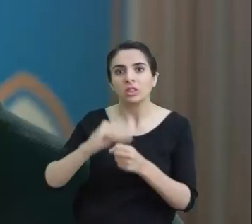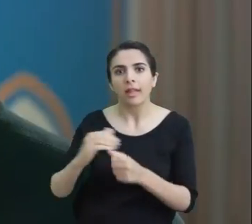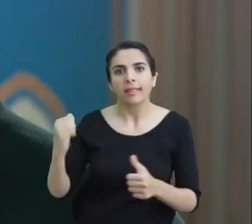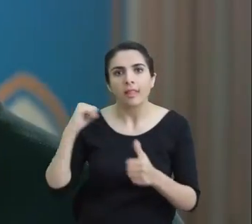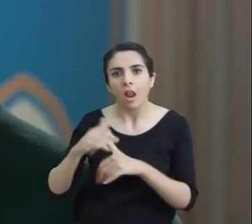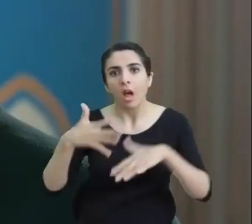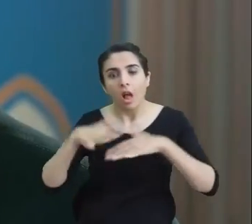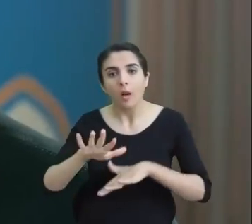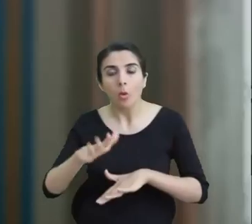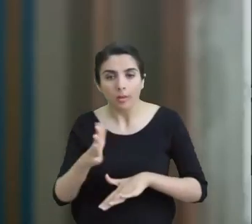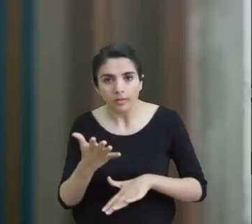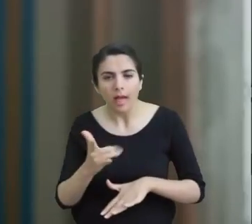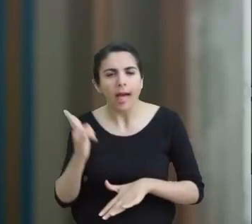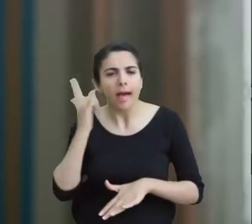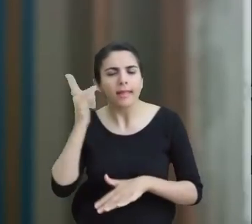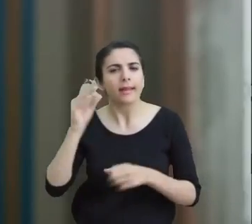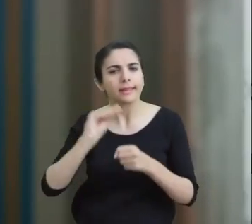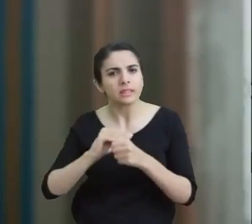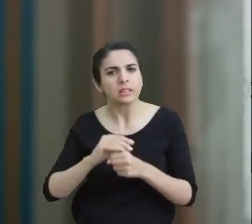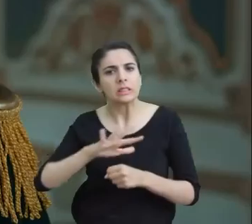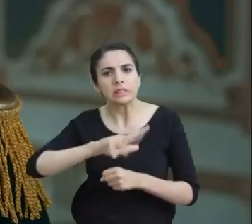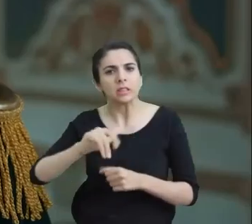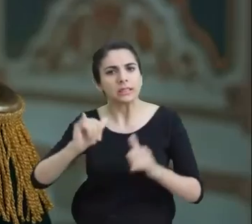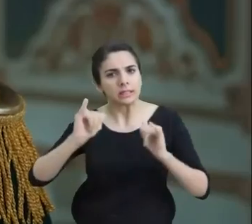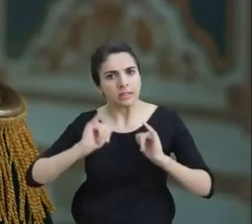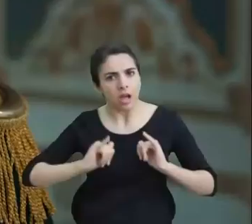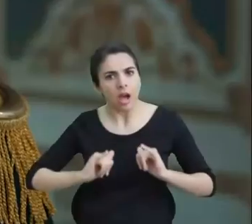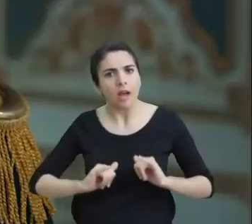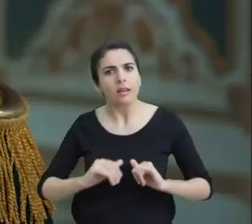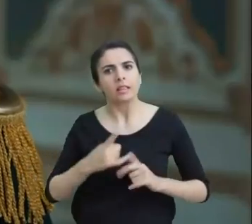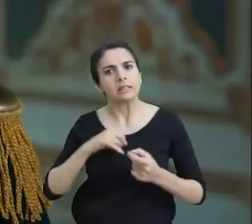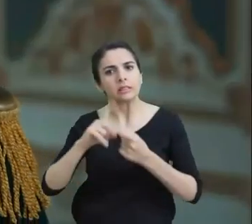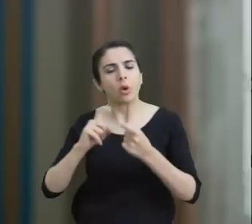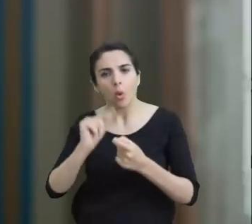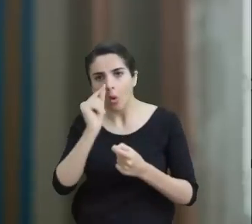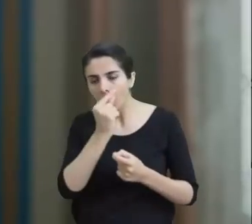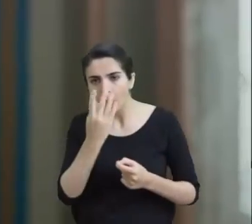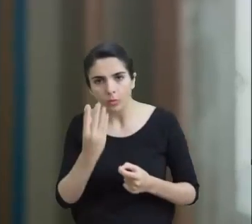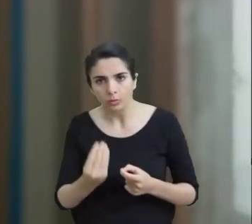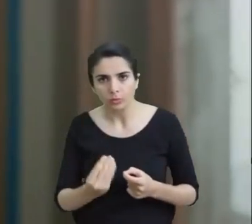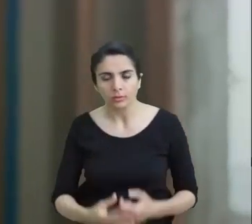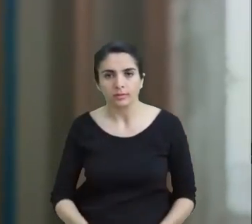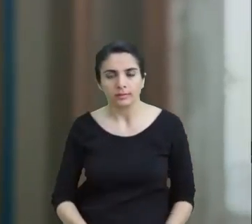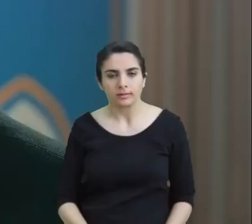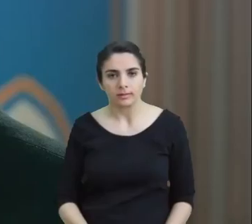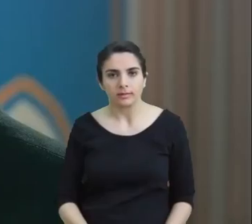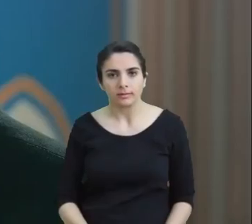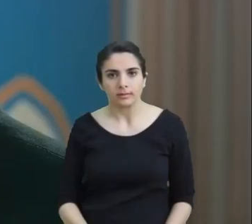için yeniden sokağa düşebilirler. Edirne'de hırsızı sakin bir şekilde sorgularız.